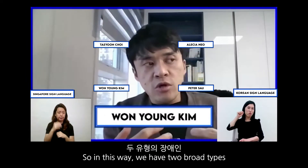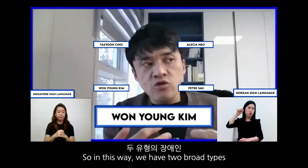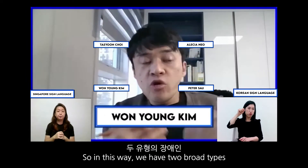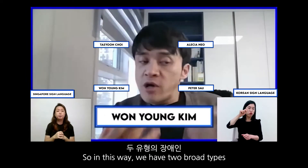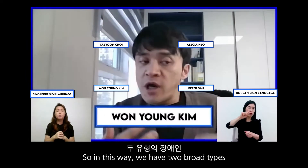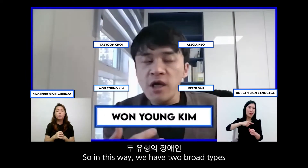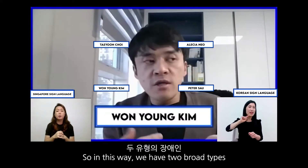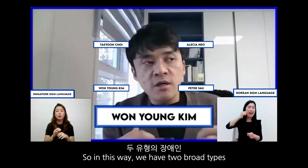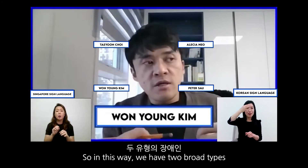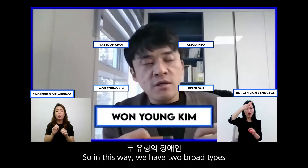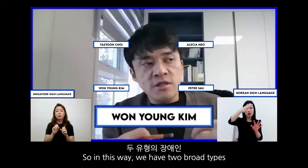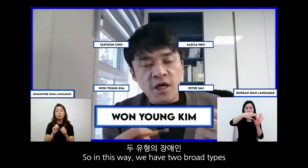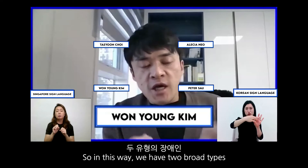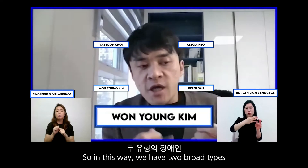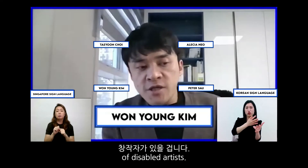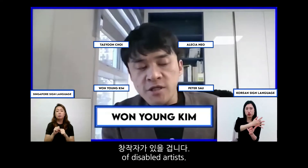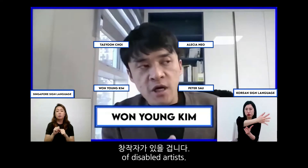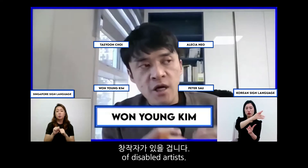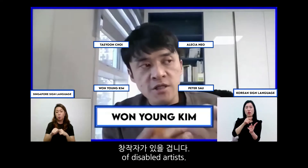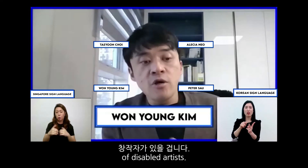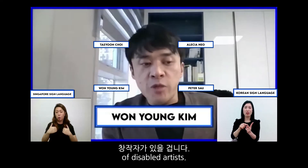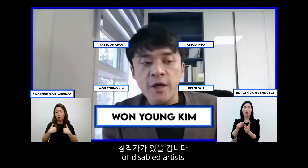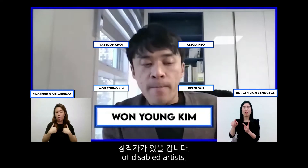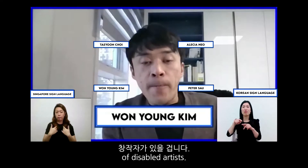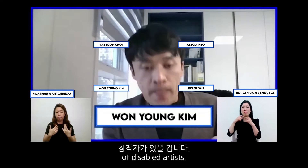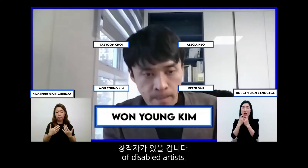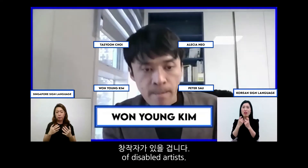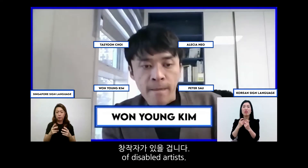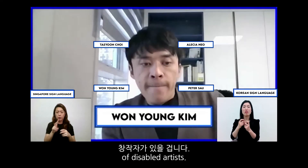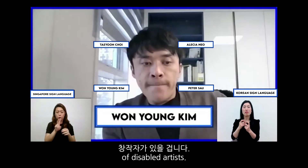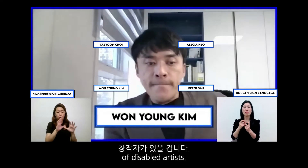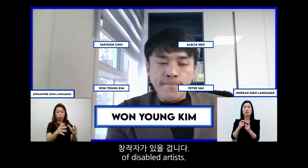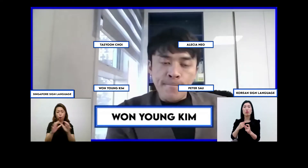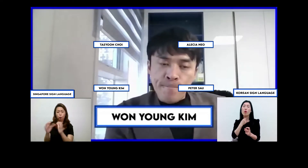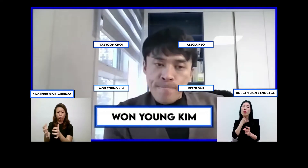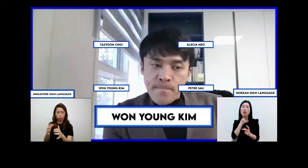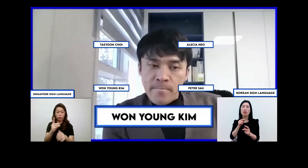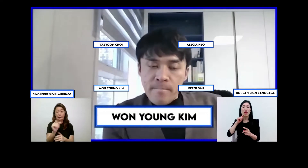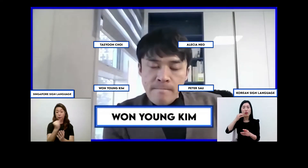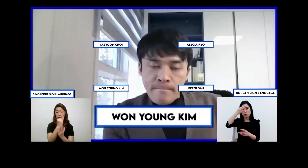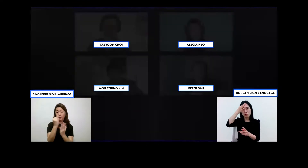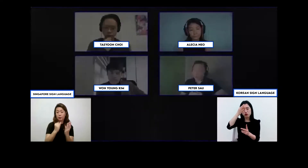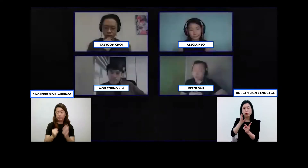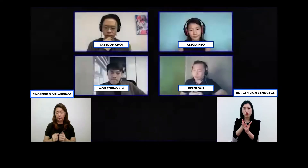두 유형의 장애인 창작자가 있을 겁니다.